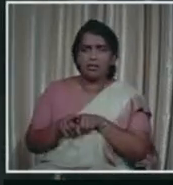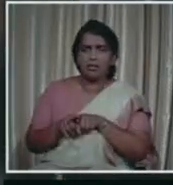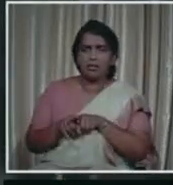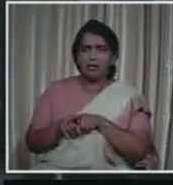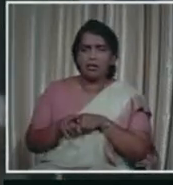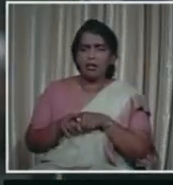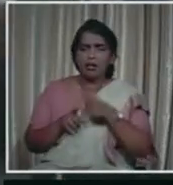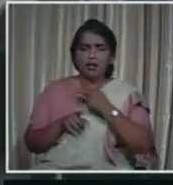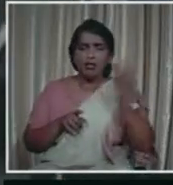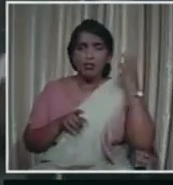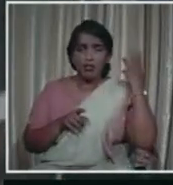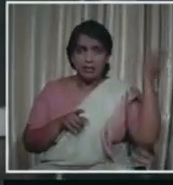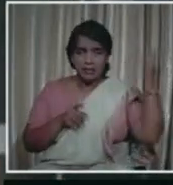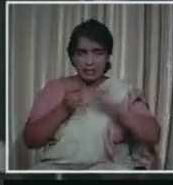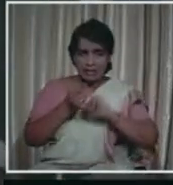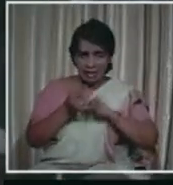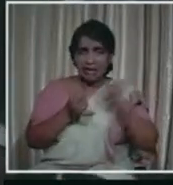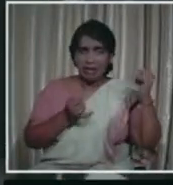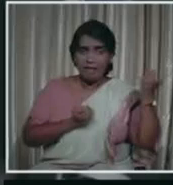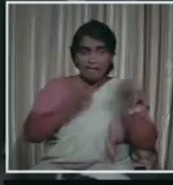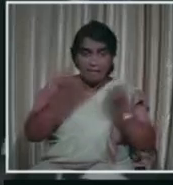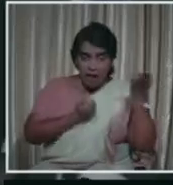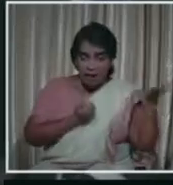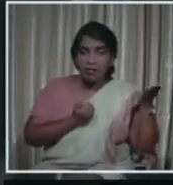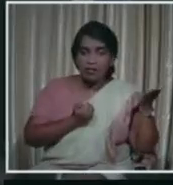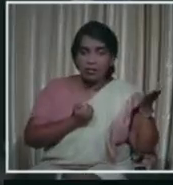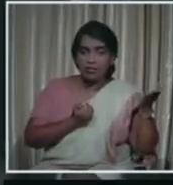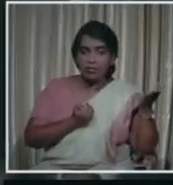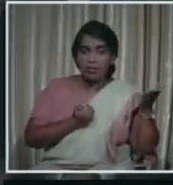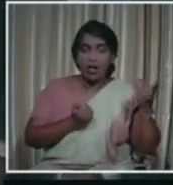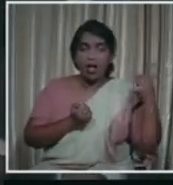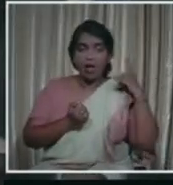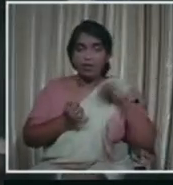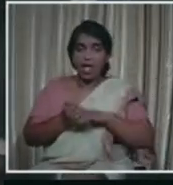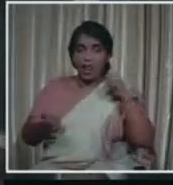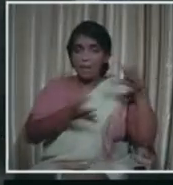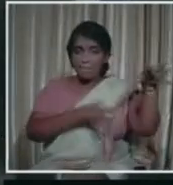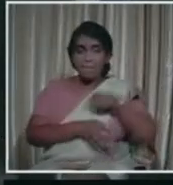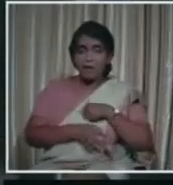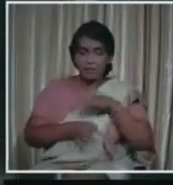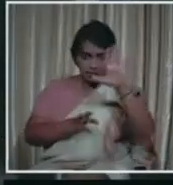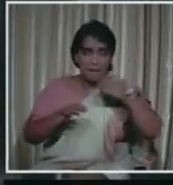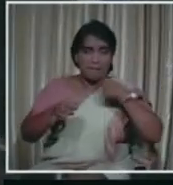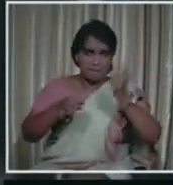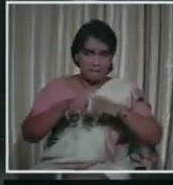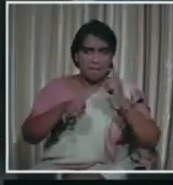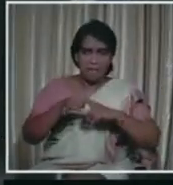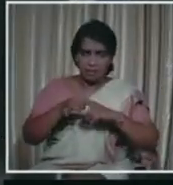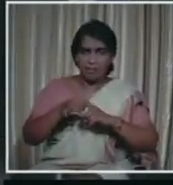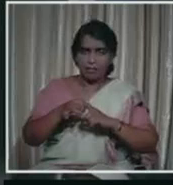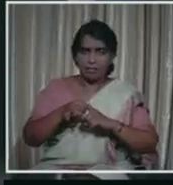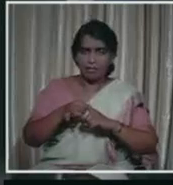සහරාන් හෂීම් පාවිච්චි කරපු වාහනේ ආරක්ෂක පාවිච්චි කරනවා නම් නඩු භාණ්ඩයක් තියෙන ප්‍රශ්නේ මගේ කාරණාව මේකයි